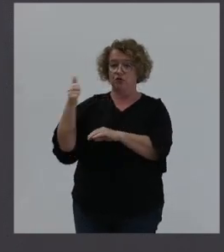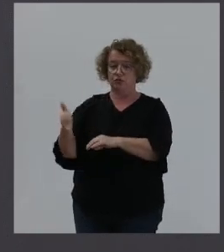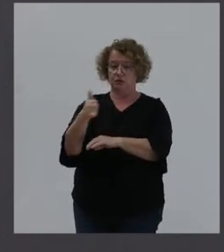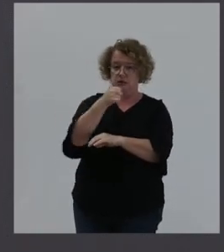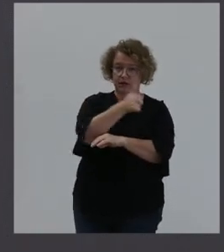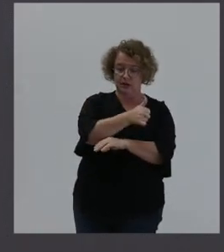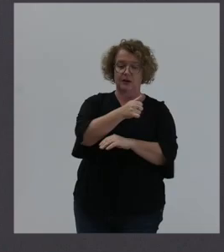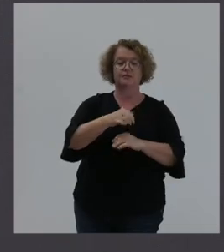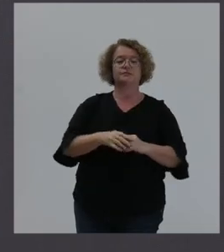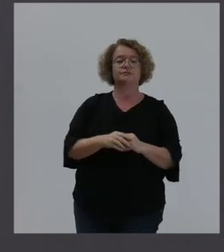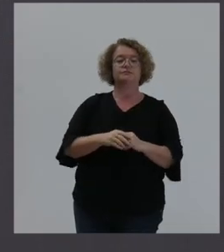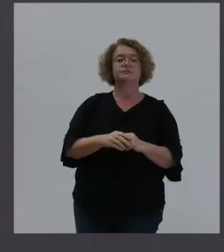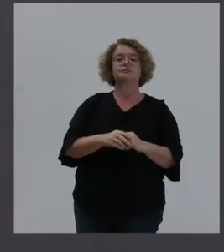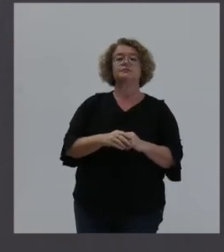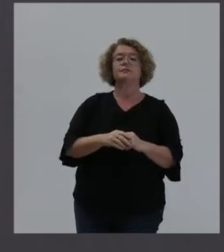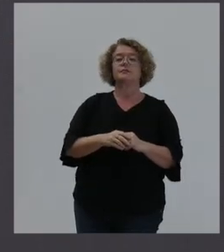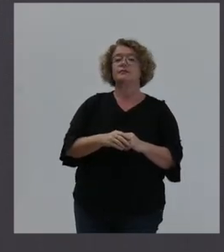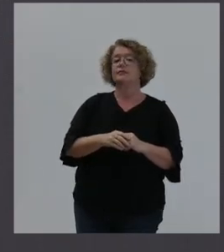par équipe. Et c'est donc